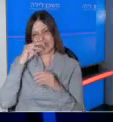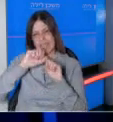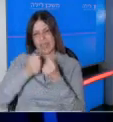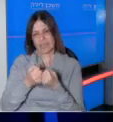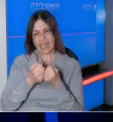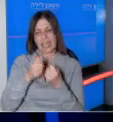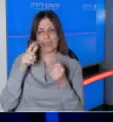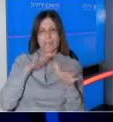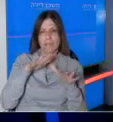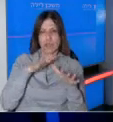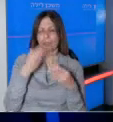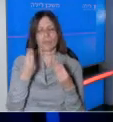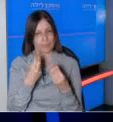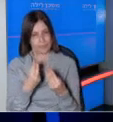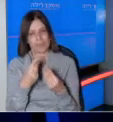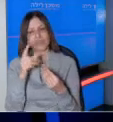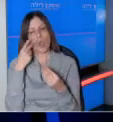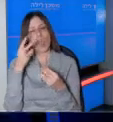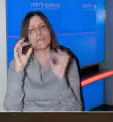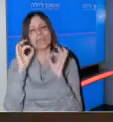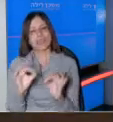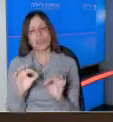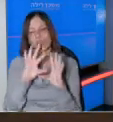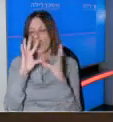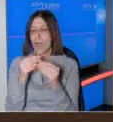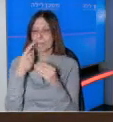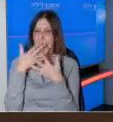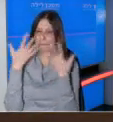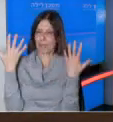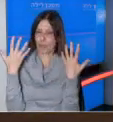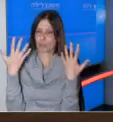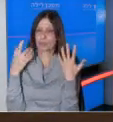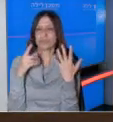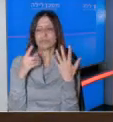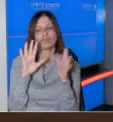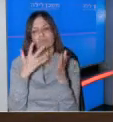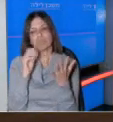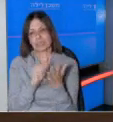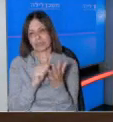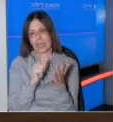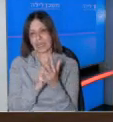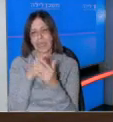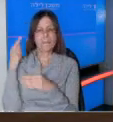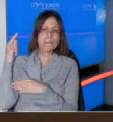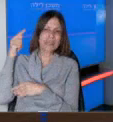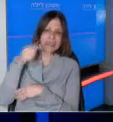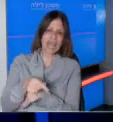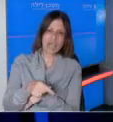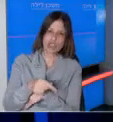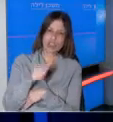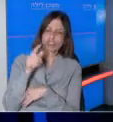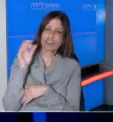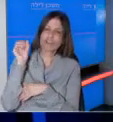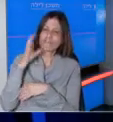א', אתה רואה את המציאות, גם לכולם ברור שחס וחלילה הבטיל הראשון שיגיע